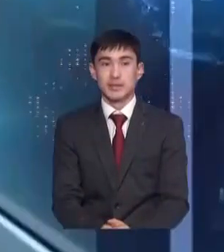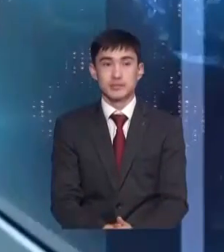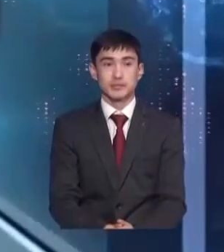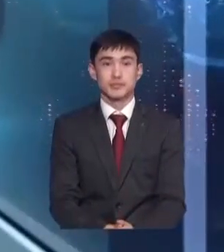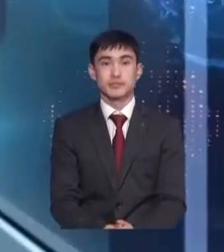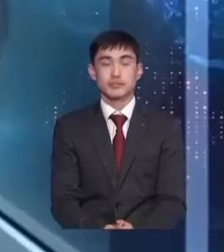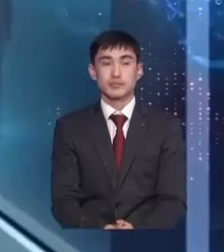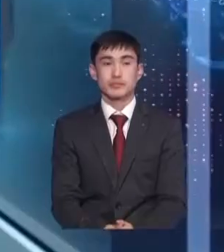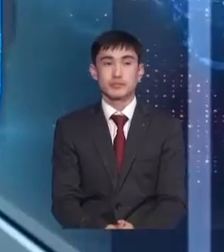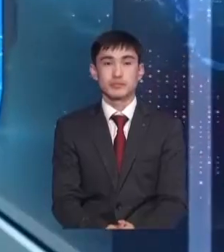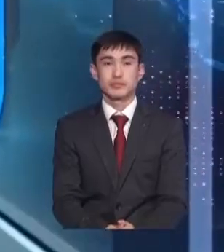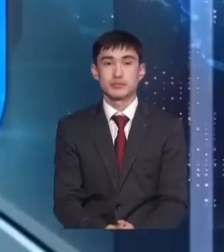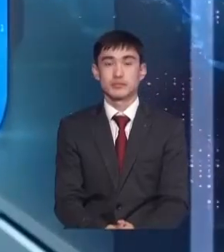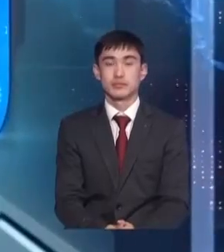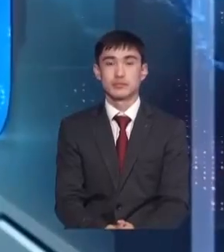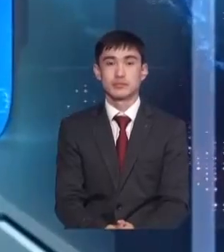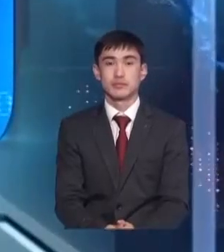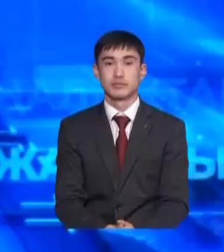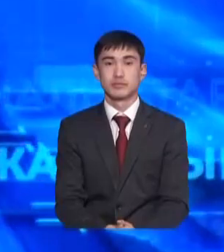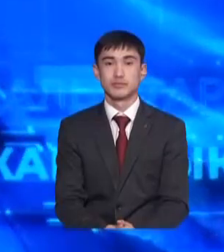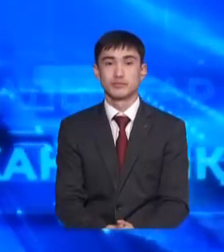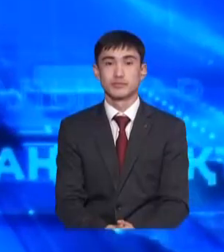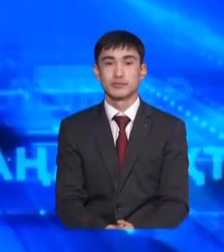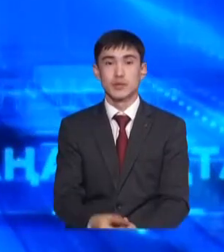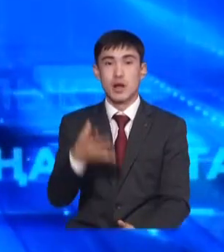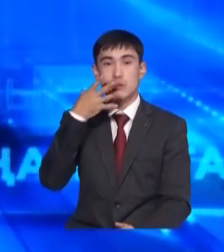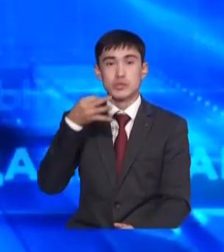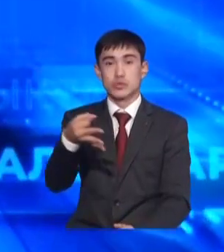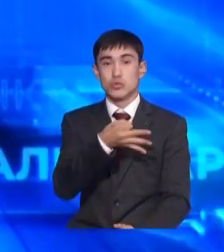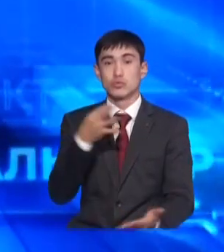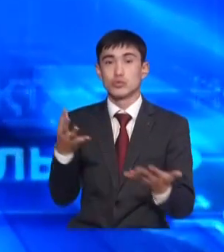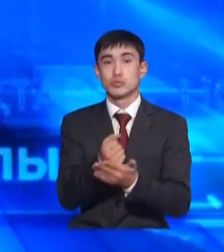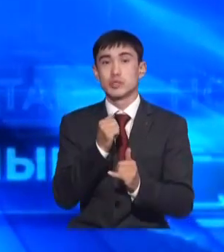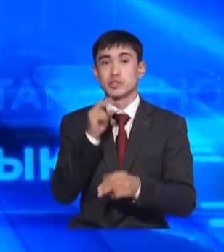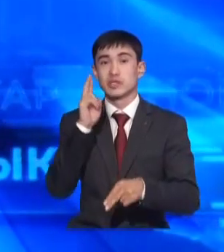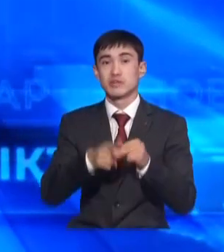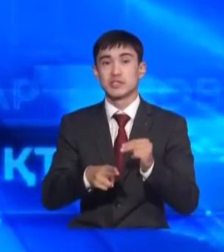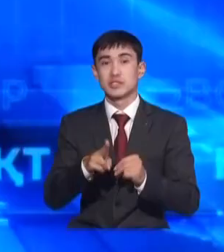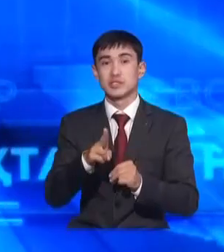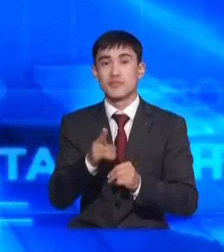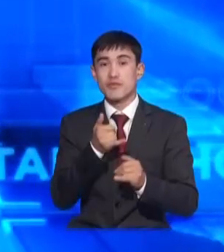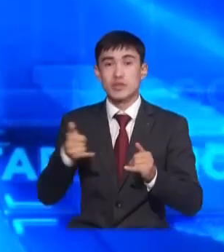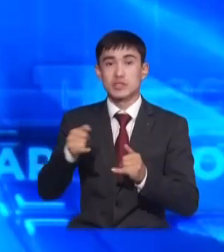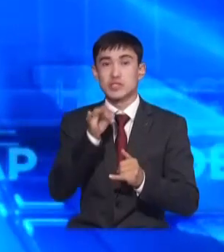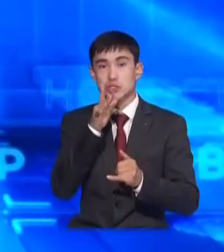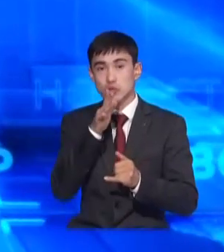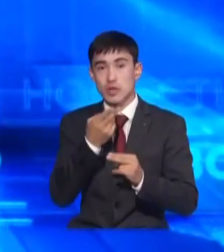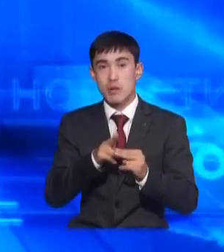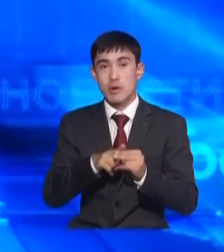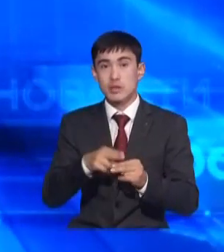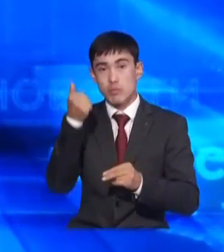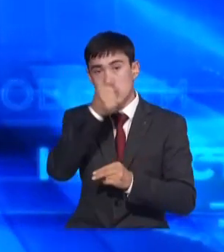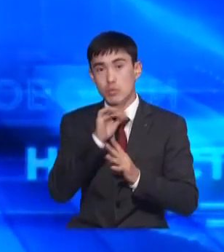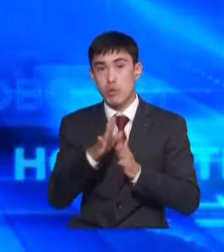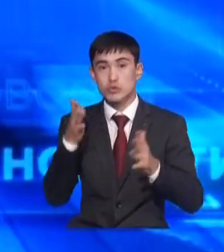Муратқызы, Бекжан Кенжебай, телеканал «Жетісу», Конаев. В Алматинской области успешно завершился вегетационный сезон.